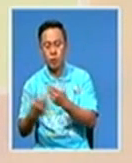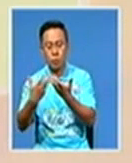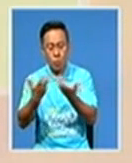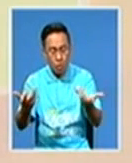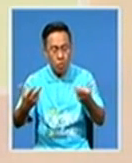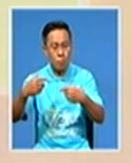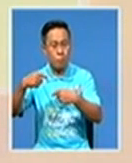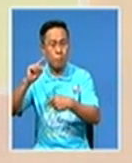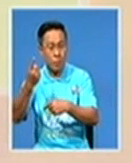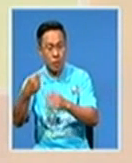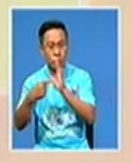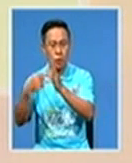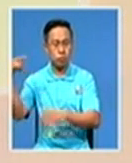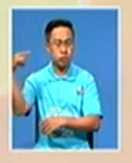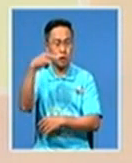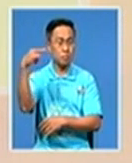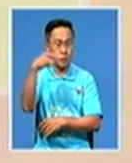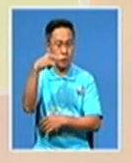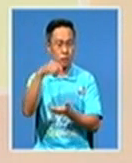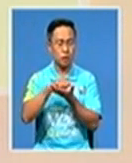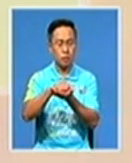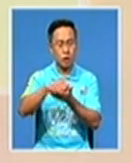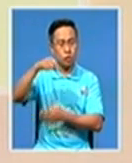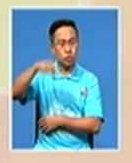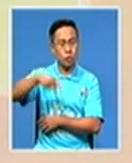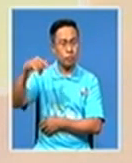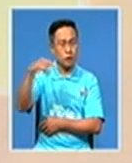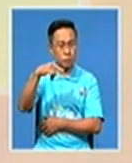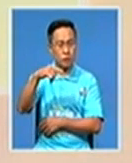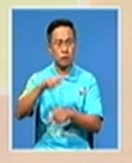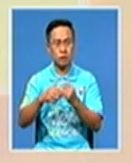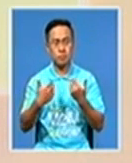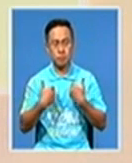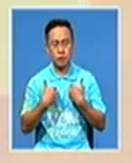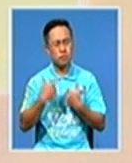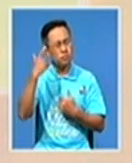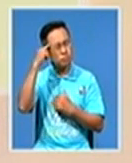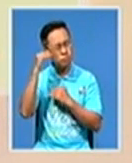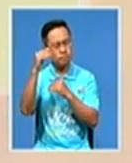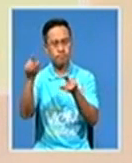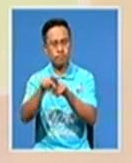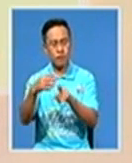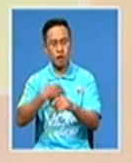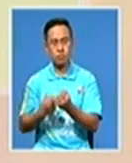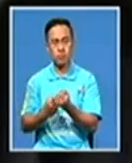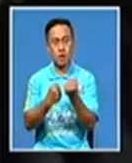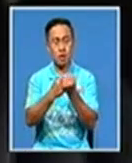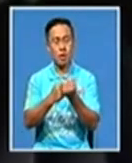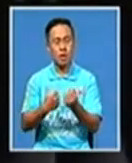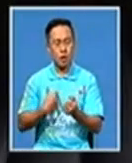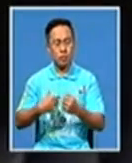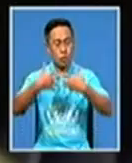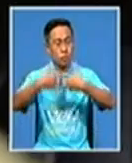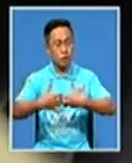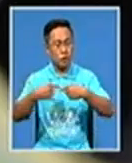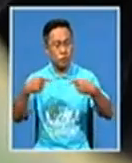ฮะชิ้นส่วนอากาศยานการบริหารซ่อมแซมอากาศยานเรามีความหวังที่จะผลักให้ดันให้เกิดนิ